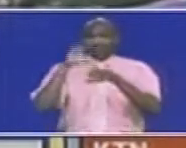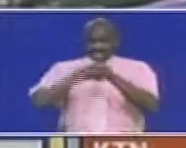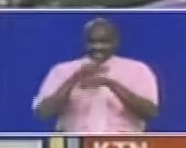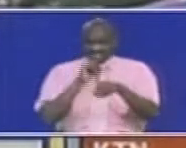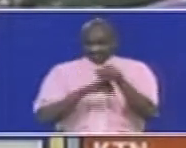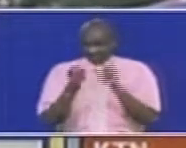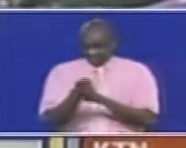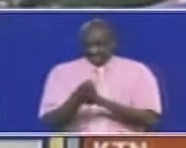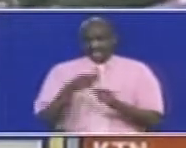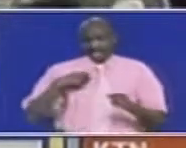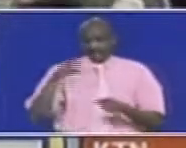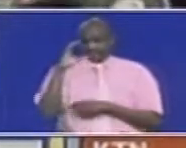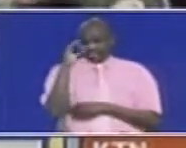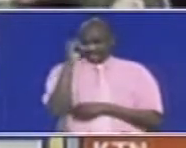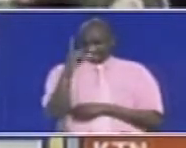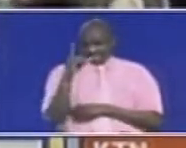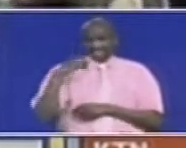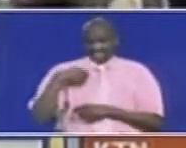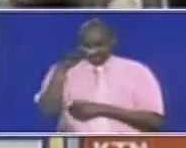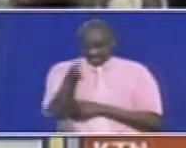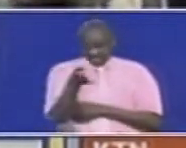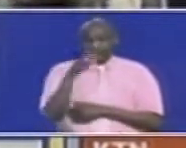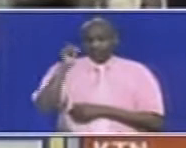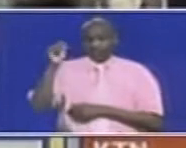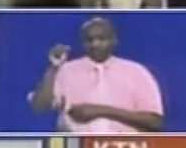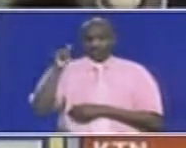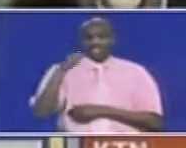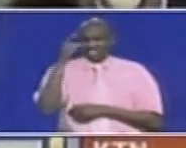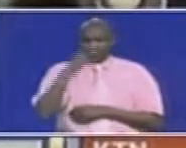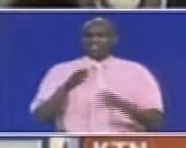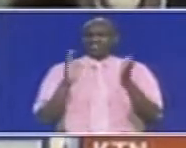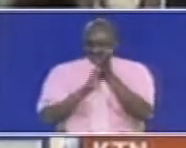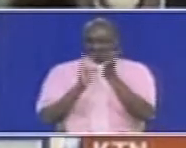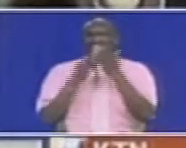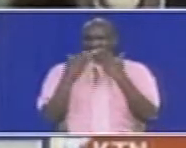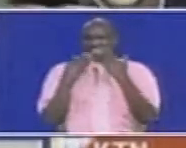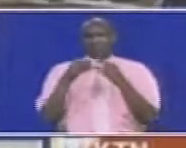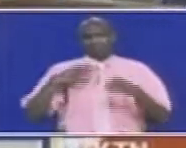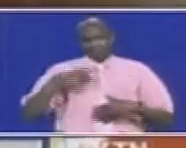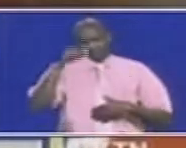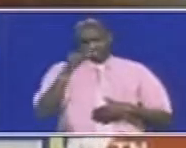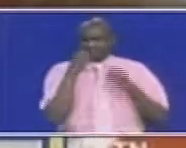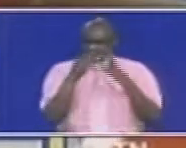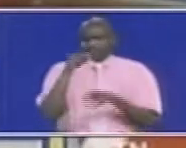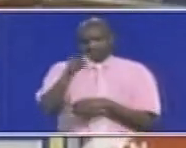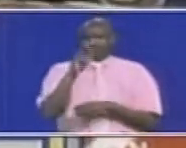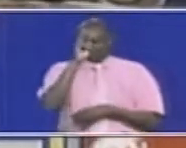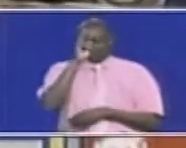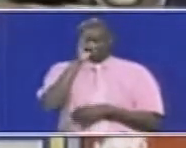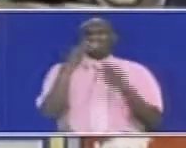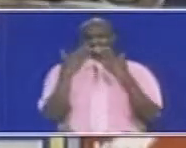Mkuu wa kitengo cha upelelezi mjini Garissa, Musa Yego, aliwapongeza wananchi kwa kutoa habari hizo kwa maafisa wa polisi.